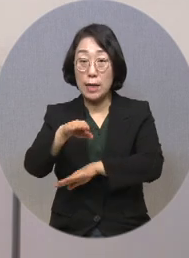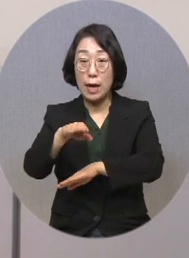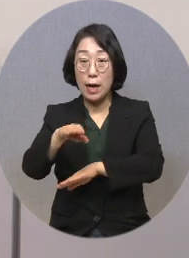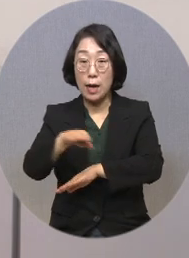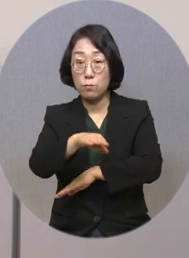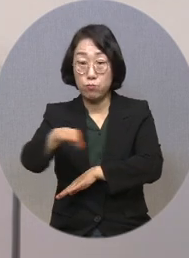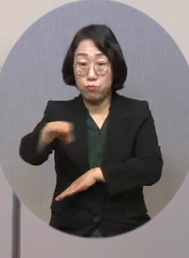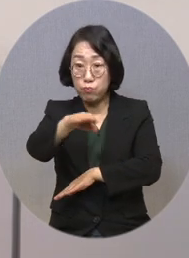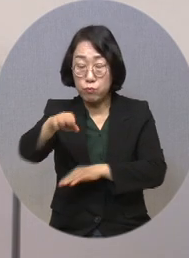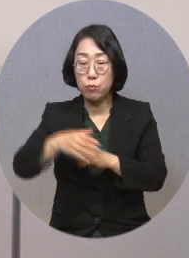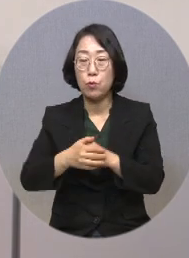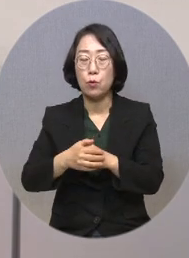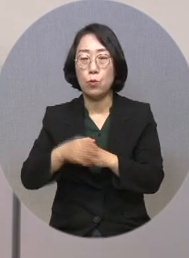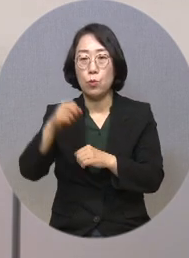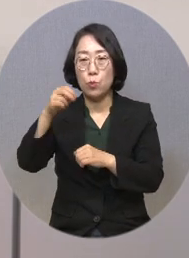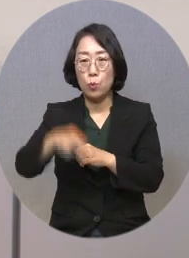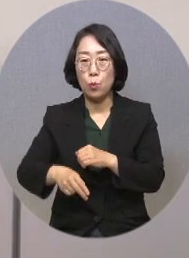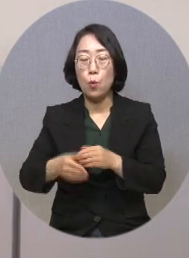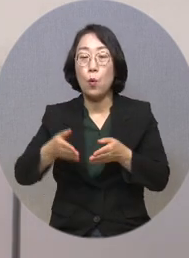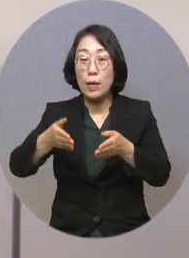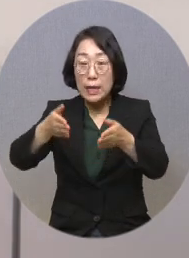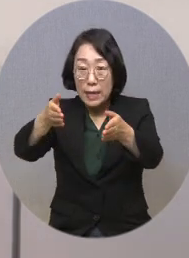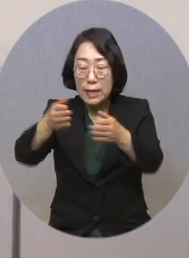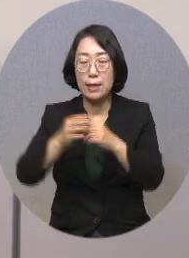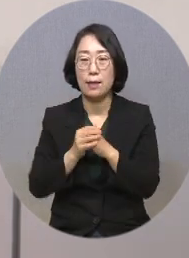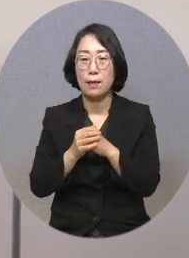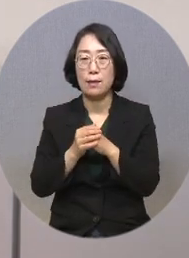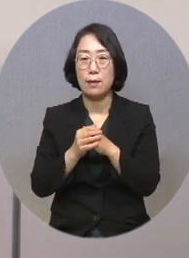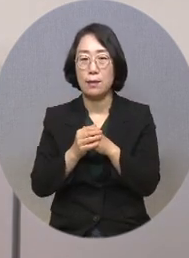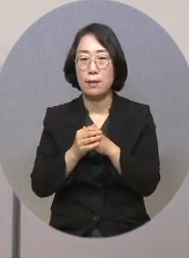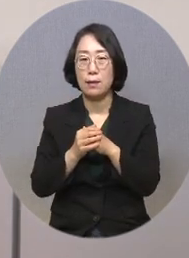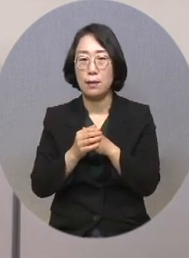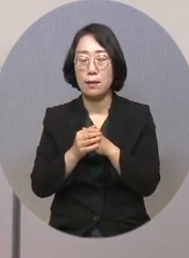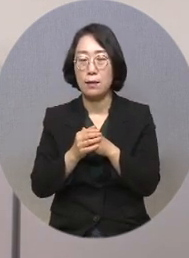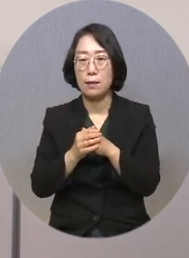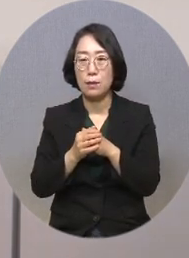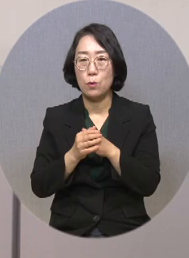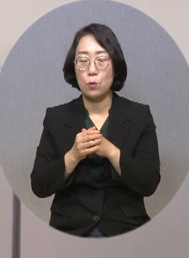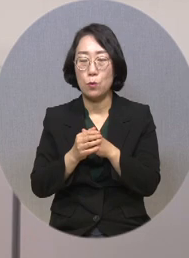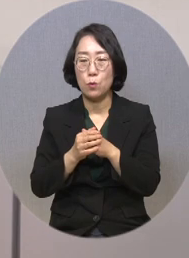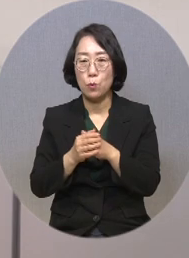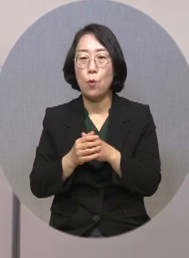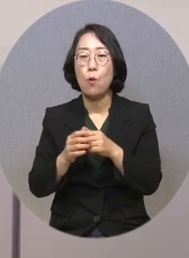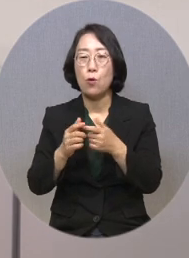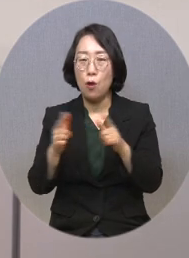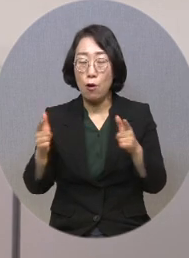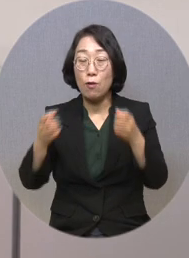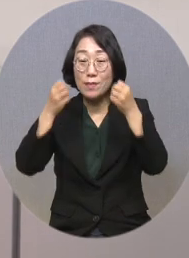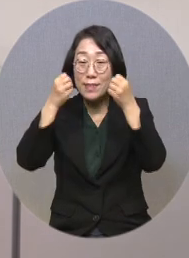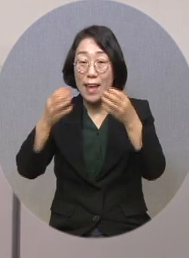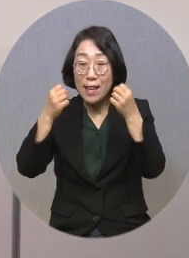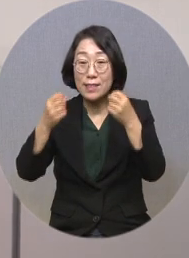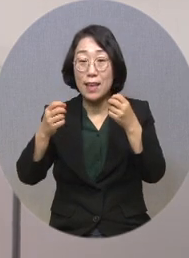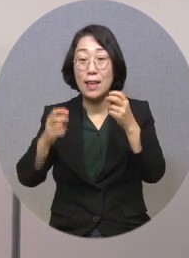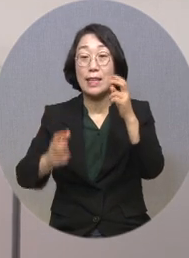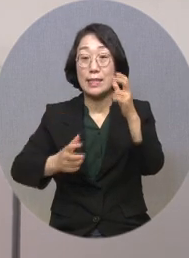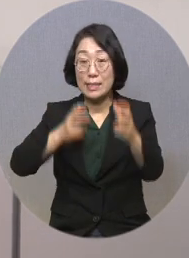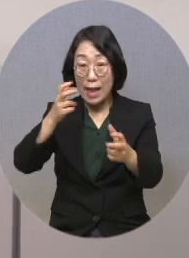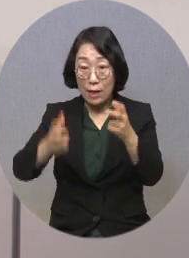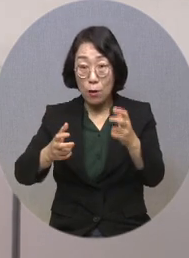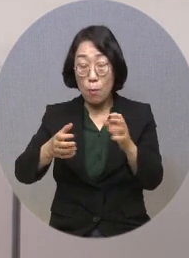드론 그리고 고집적화된 그런 디스플레이 산업 등 관련 기업을